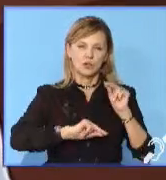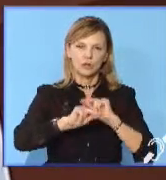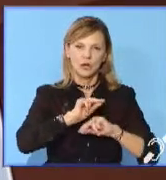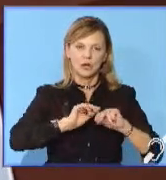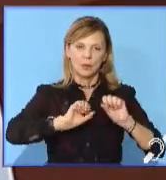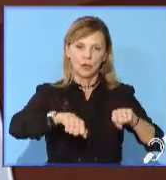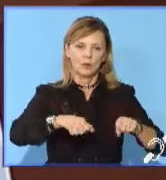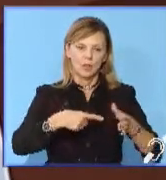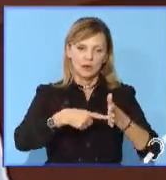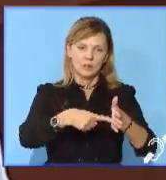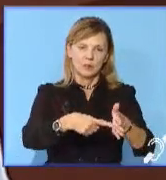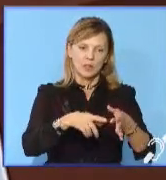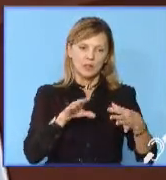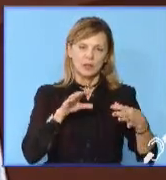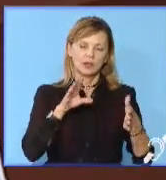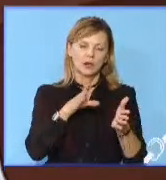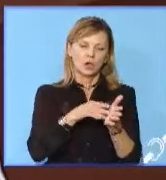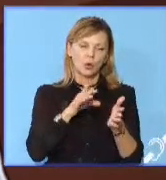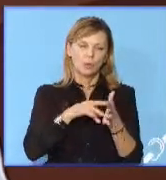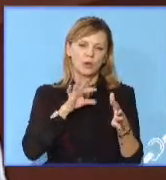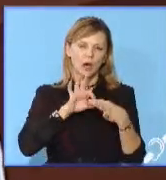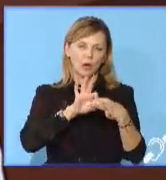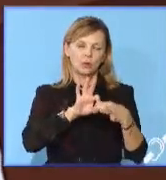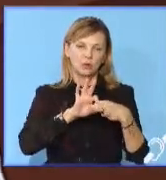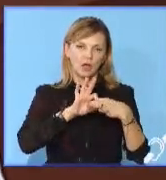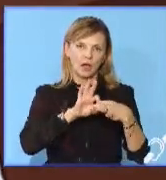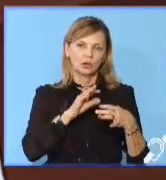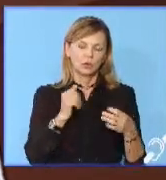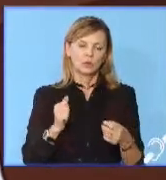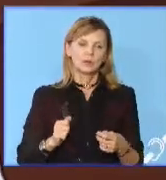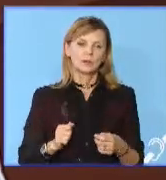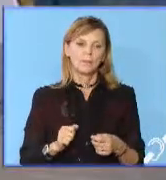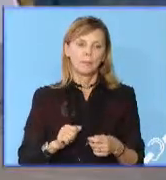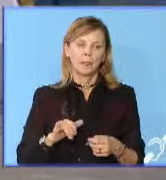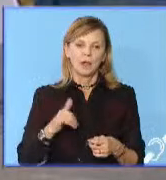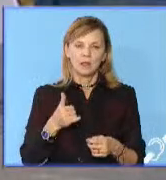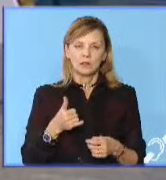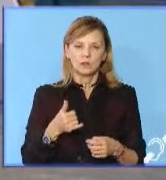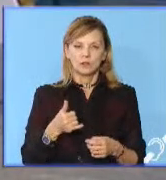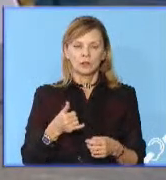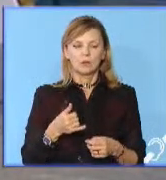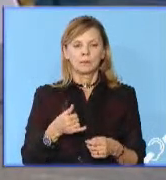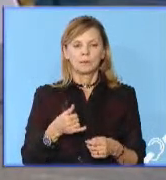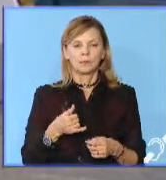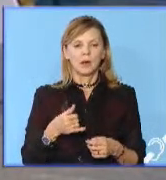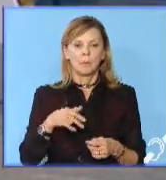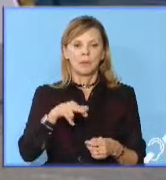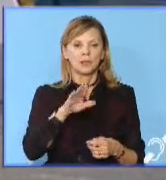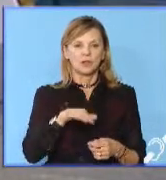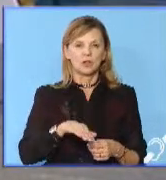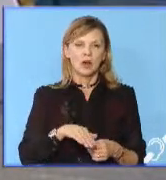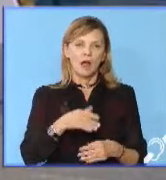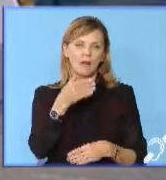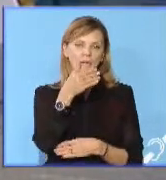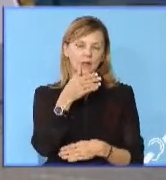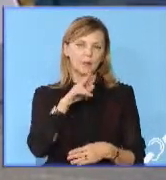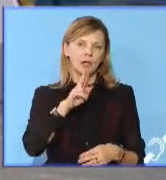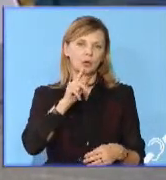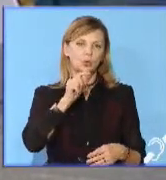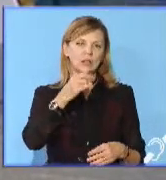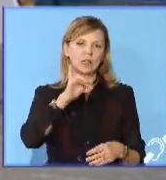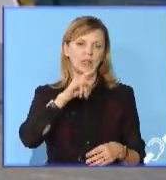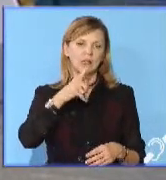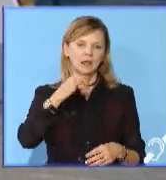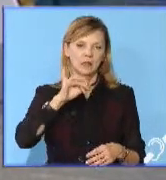proprietari să prezinte copia contractului pentru a fi luat în evidență asociației de proprietari. merge la furnizorii de utilități